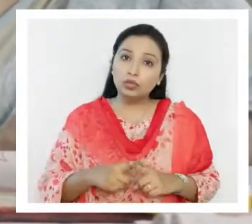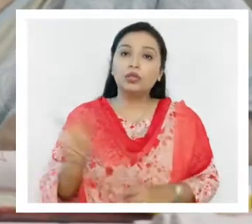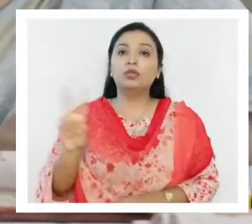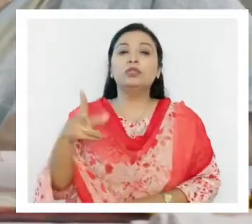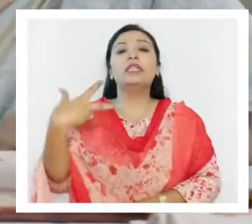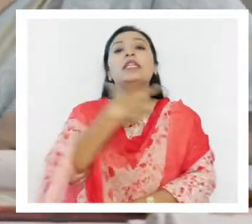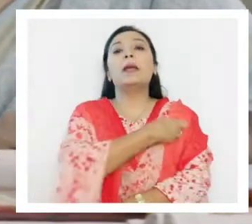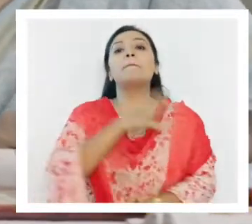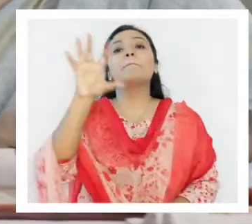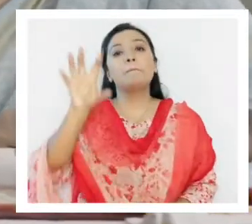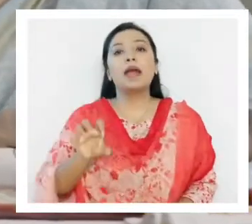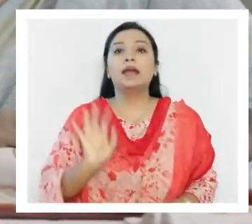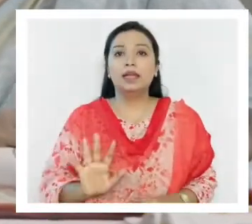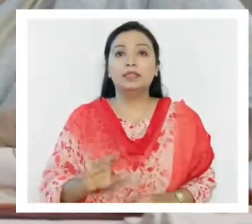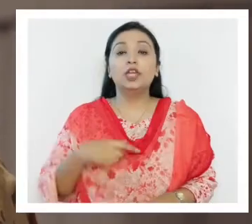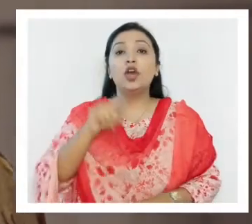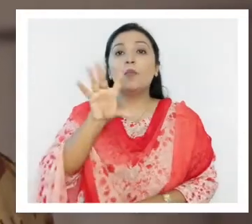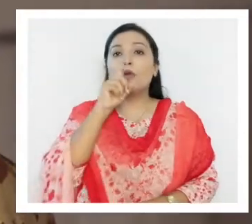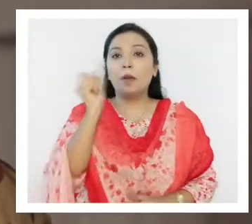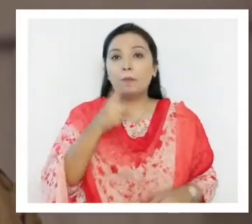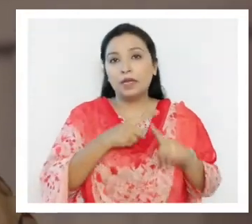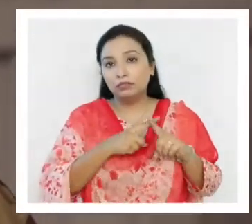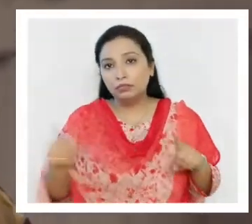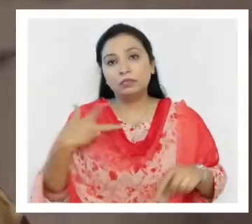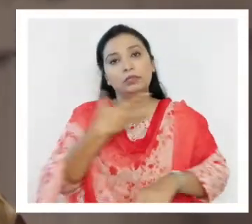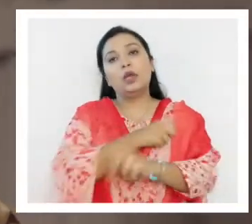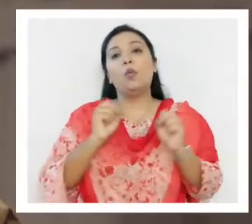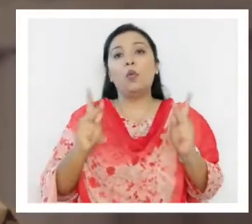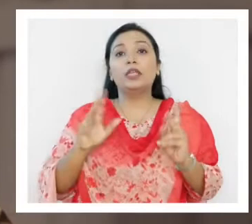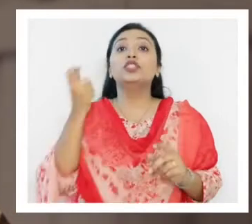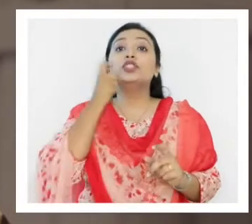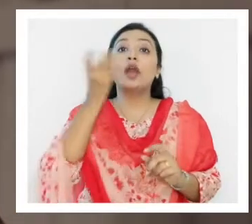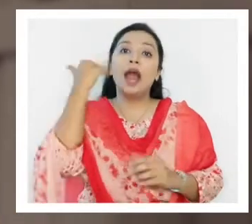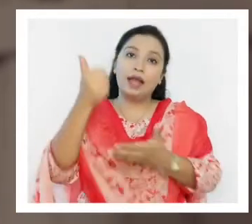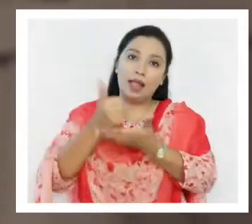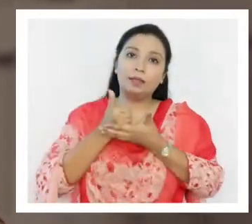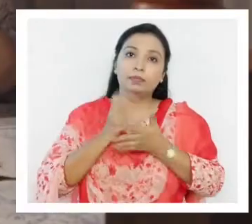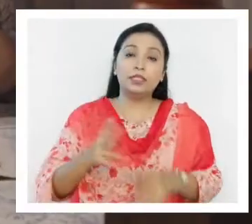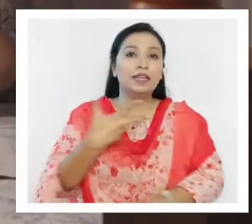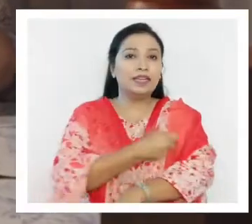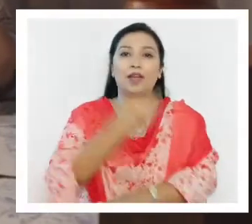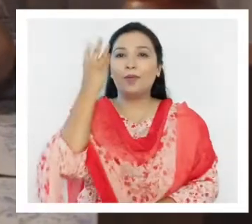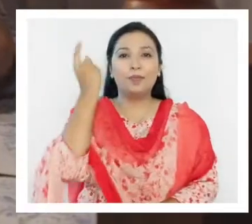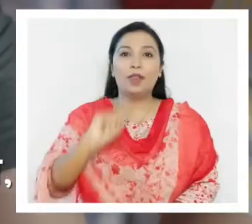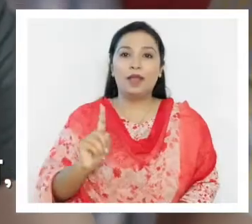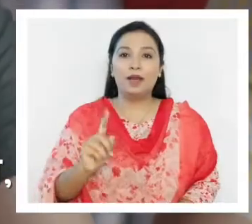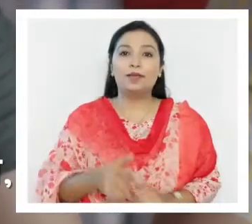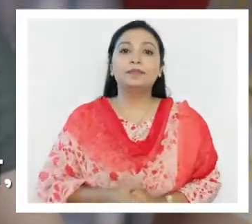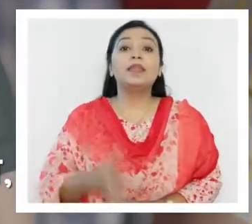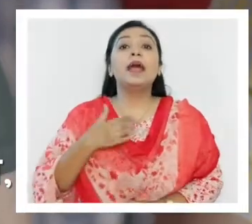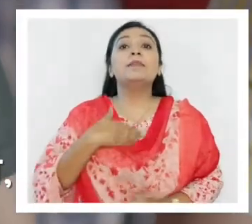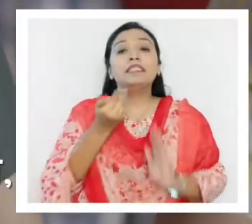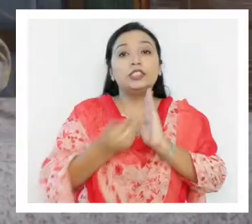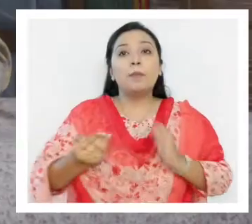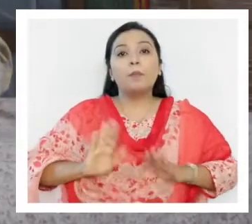বলতে দুজনেরই হামরুবেলারটা বাকি আছে। 15 মাস পর্যন্ত সব টিকা দেয়া আছে, সরকার ঠিককা দেয়া হয়েছিল। টিকা বললে চলবো? আচ্ছা